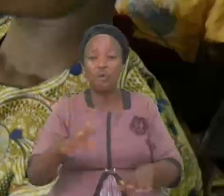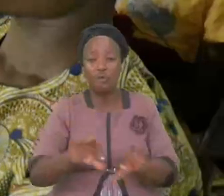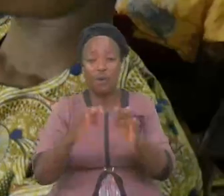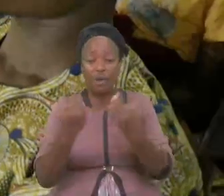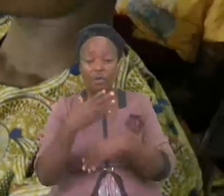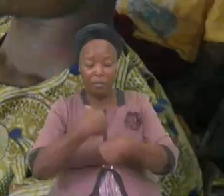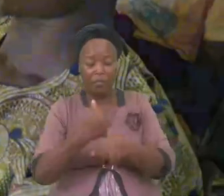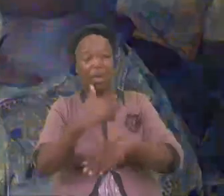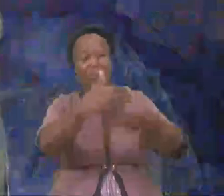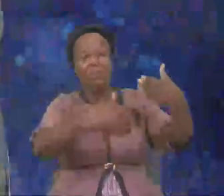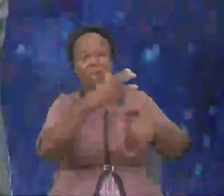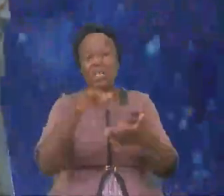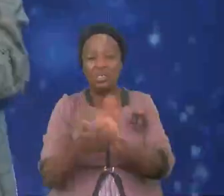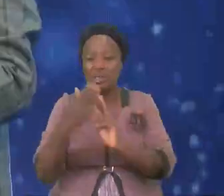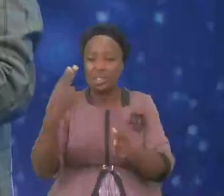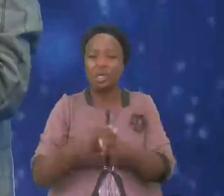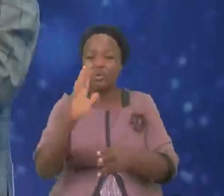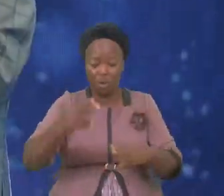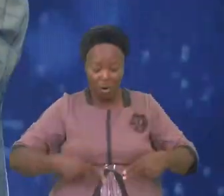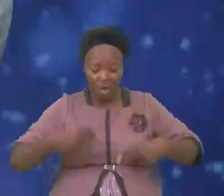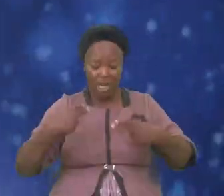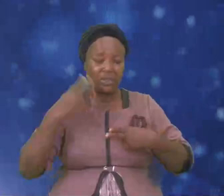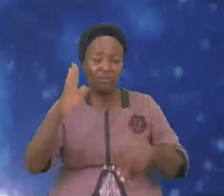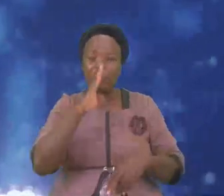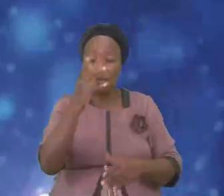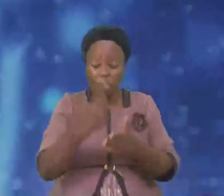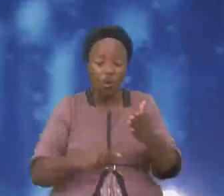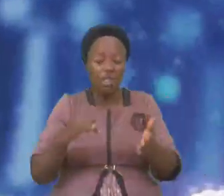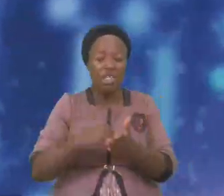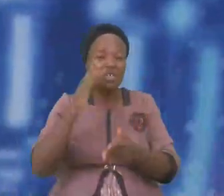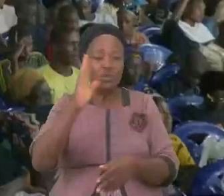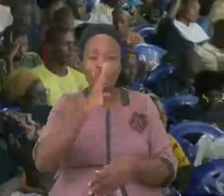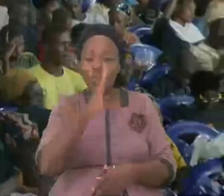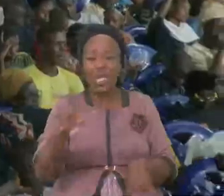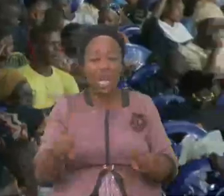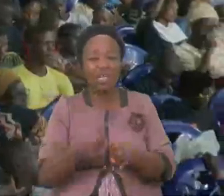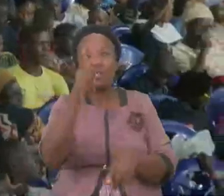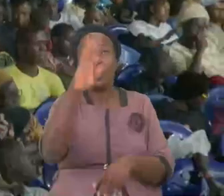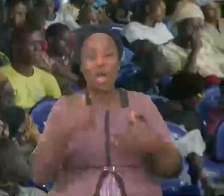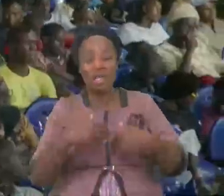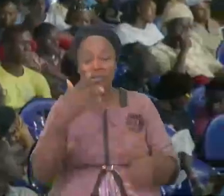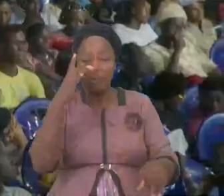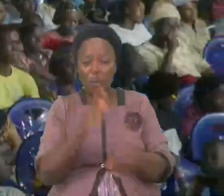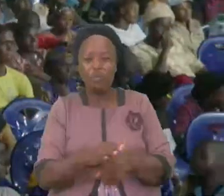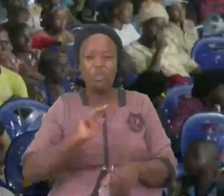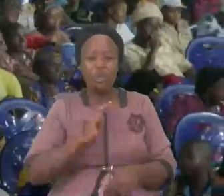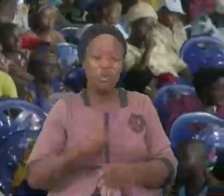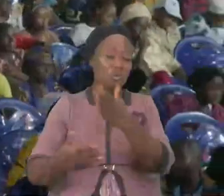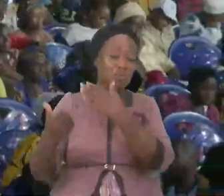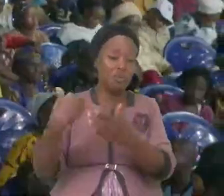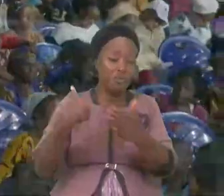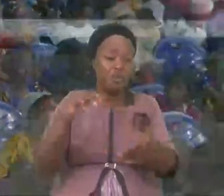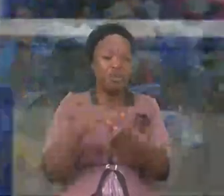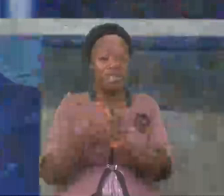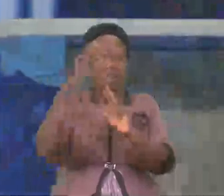progrès. Ta santé sera ce qu'elle doit être comme Dieu l'a promis au départ